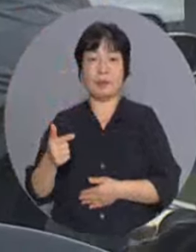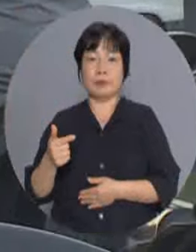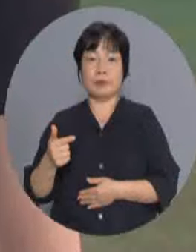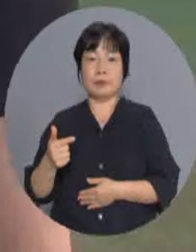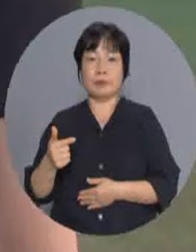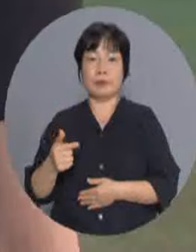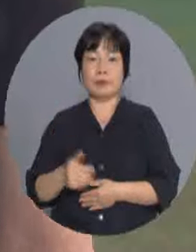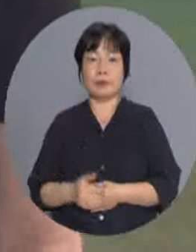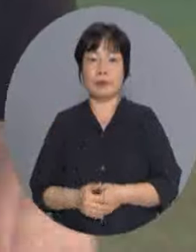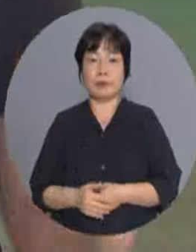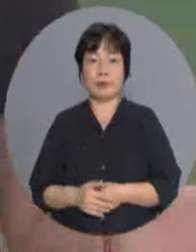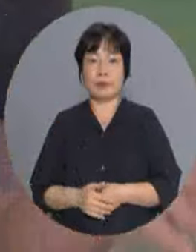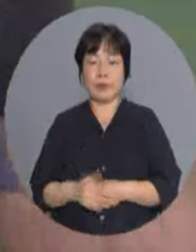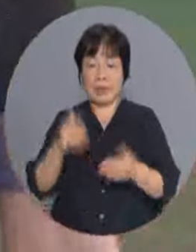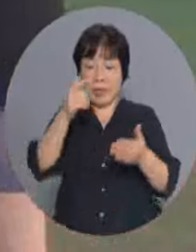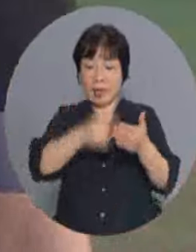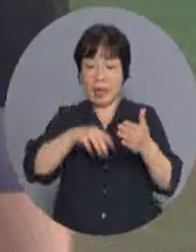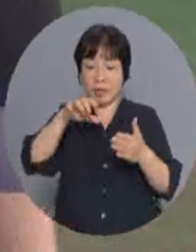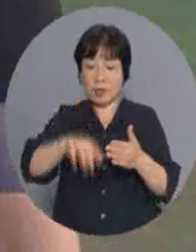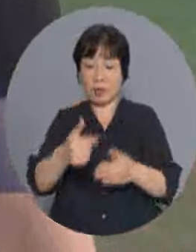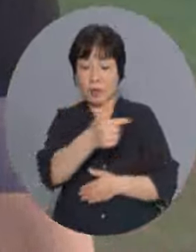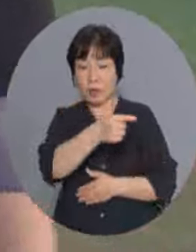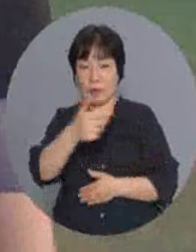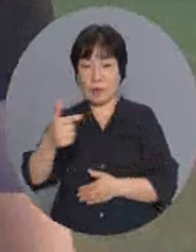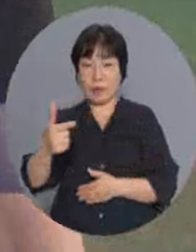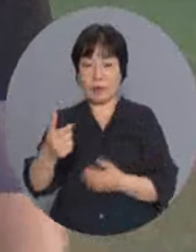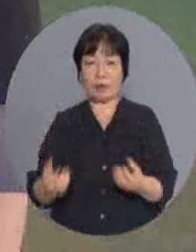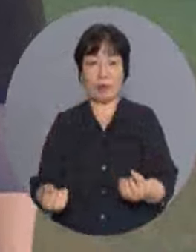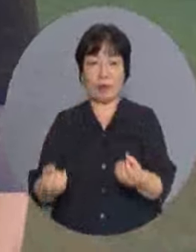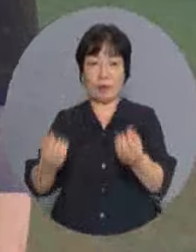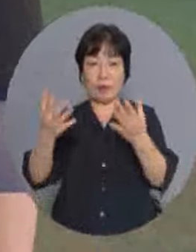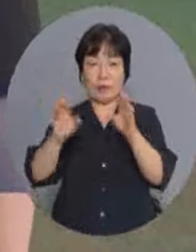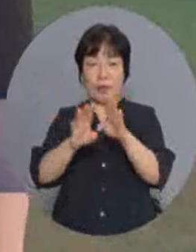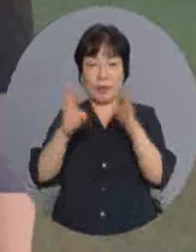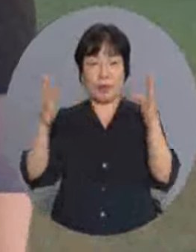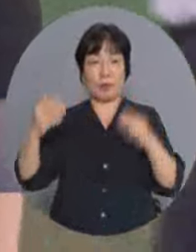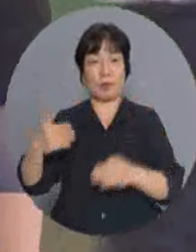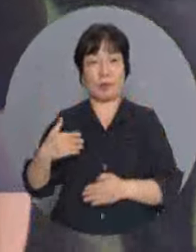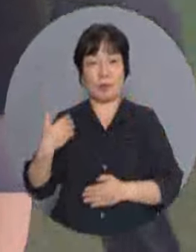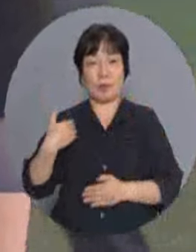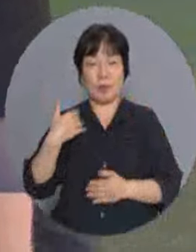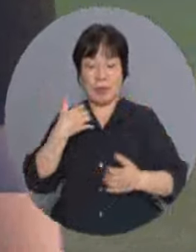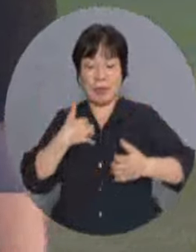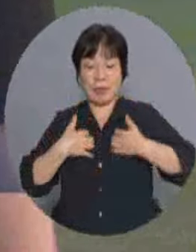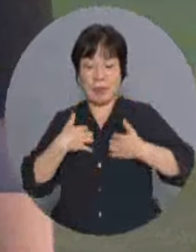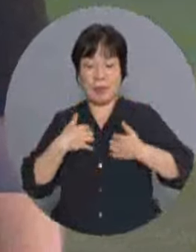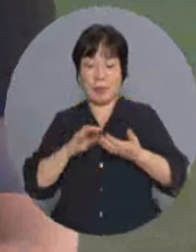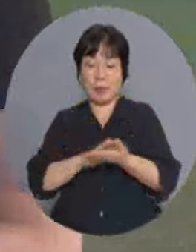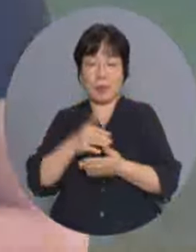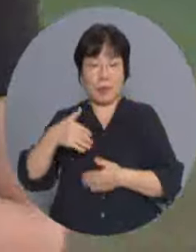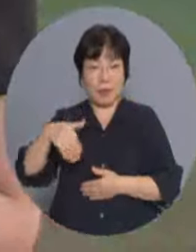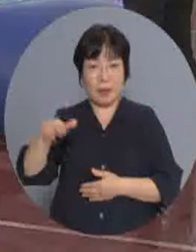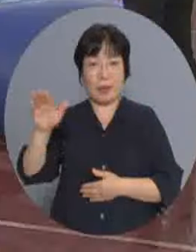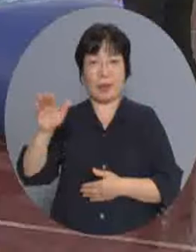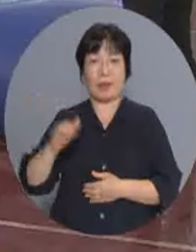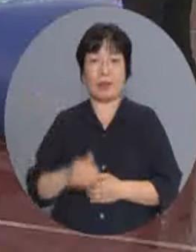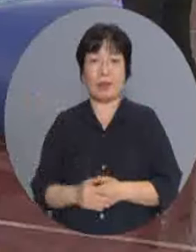높습니다 이렇게 강진에서 규모가 크게 축제가 릴줄 몰랐는데 재밌게 잘 놀다가겠습니다